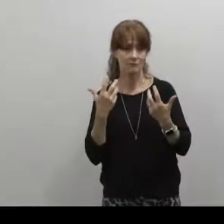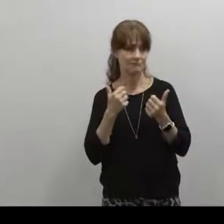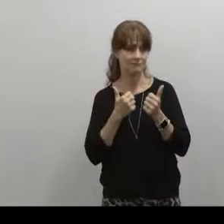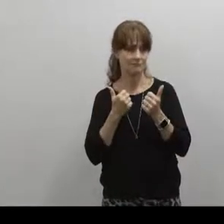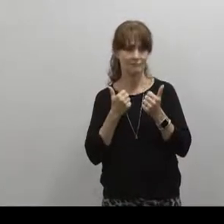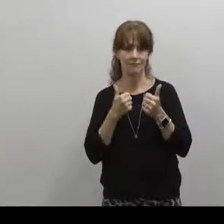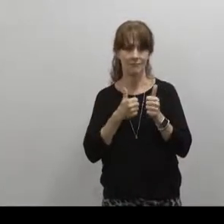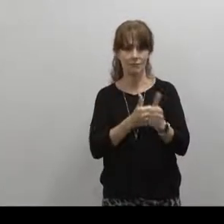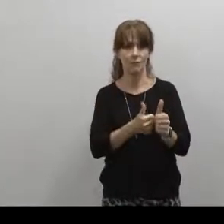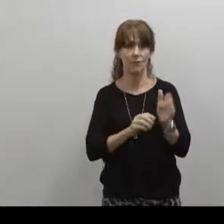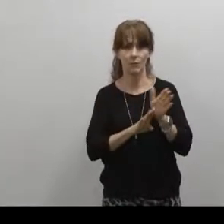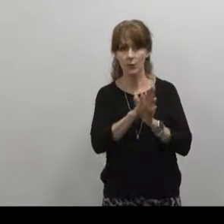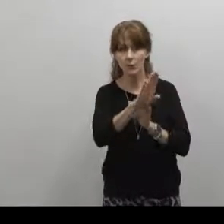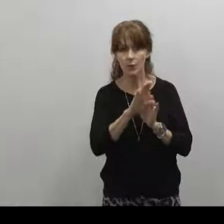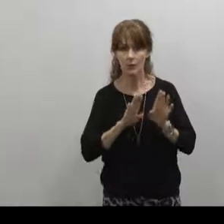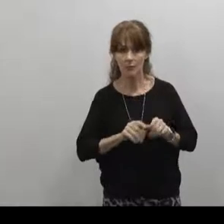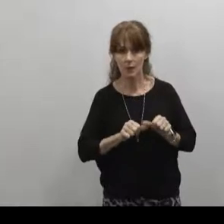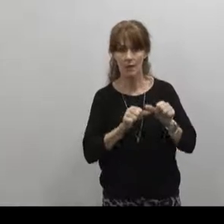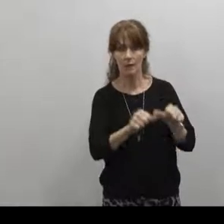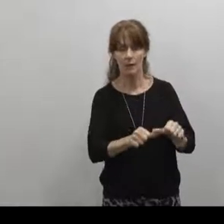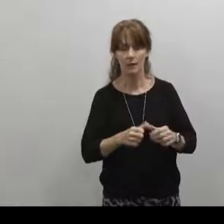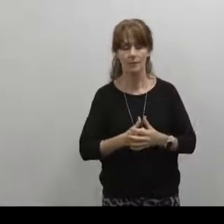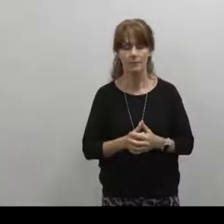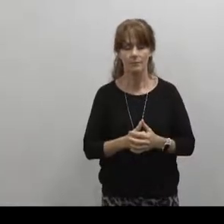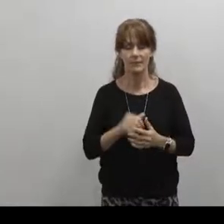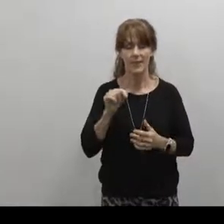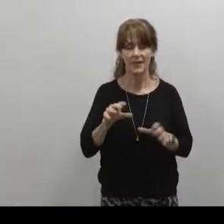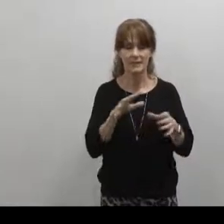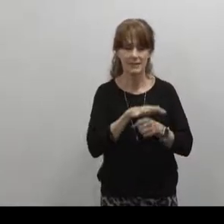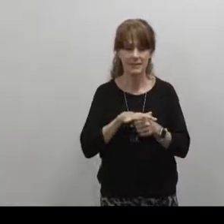cá sắc sao ông bị bệnh trái cái té hay năng